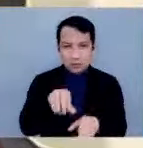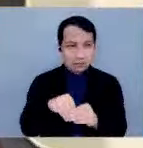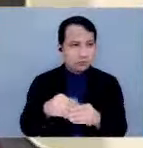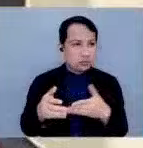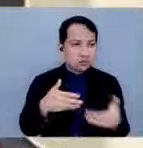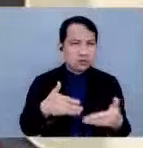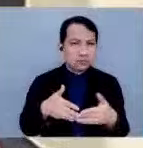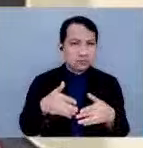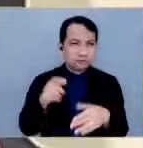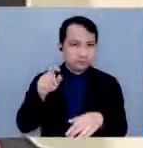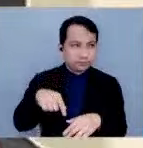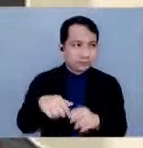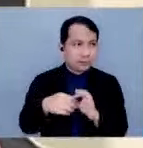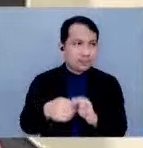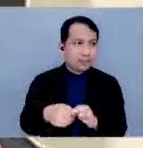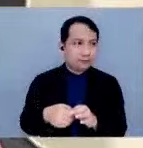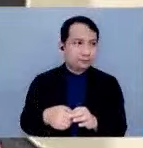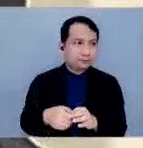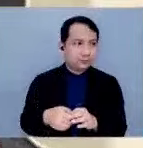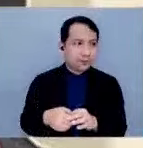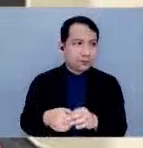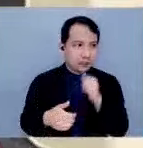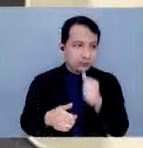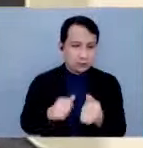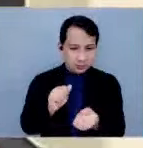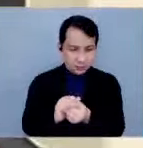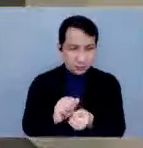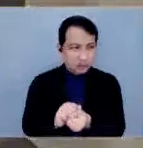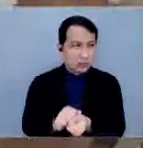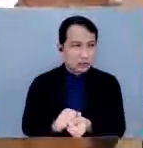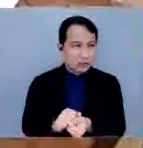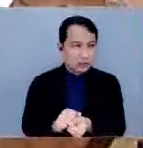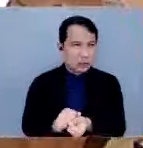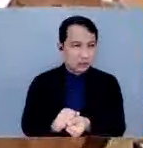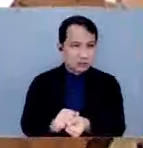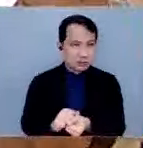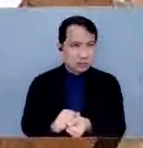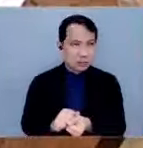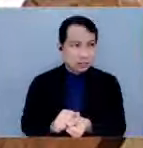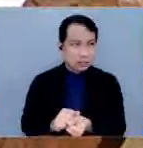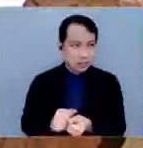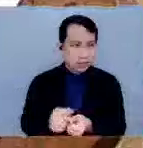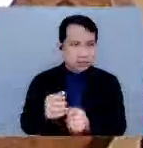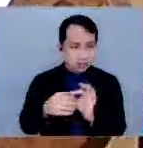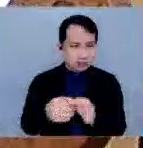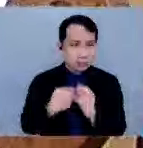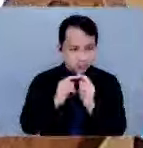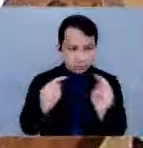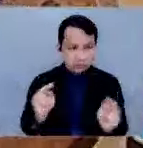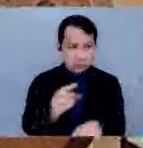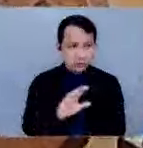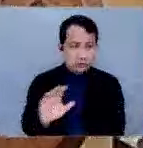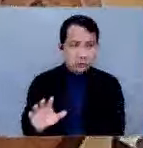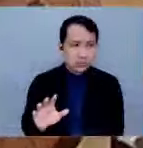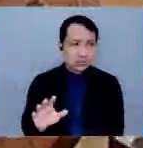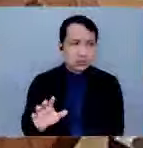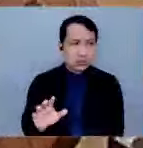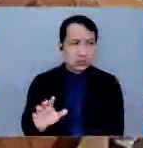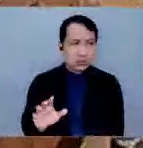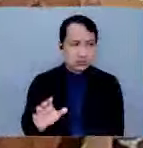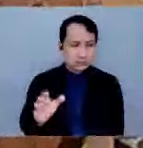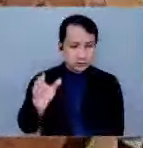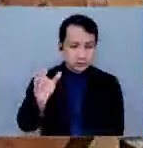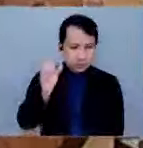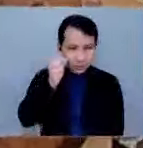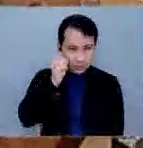ay hindi na sila maasama doon sa suspension. Nagbabalita mula sa frontline, Shaila